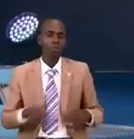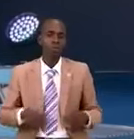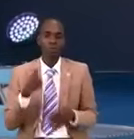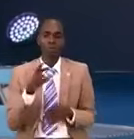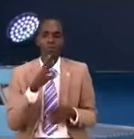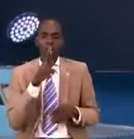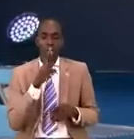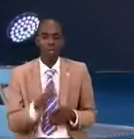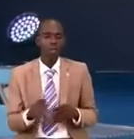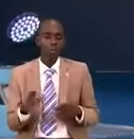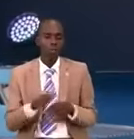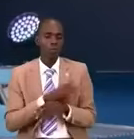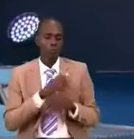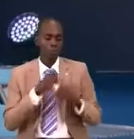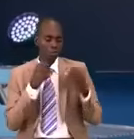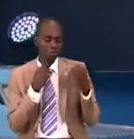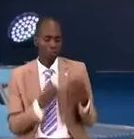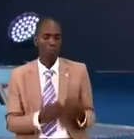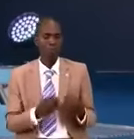avec loyauté